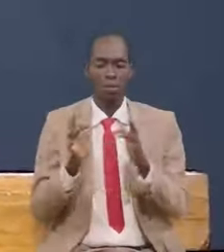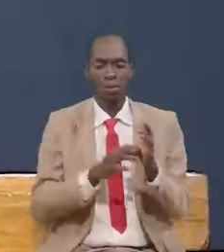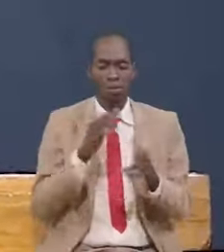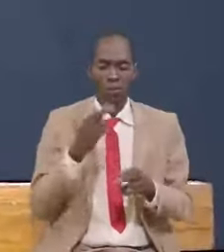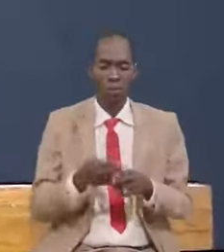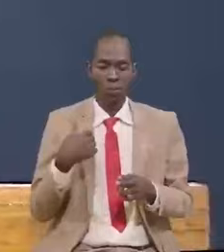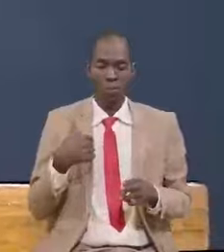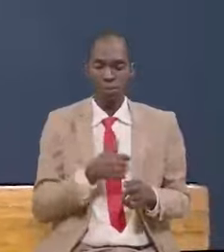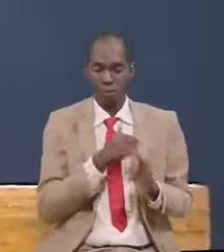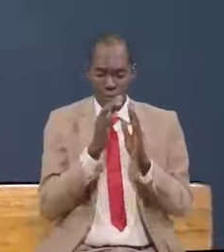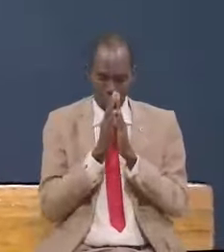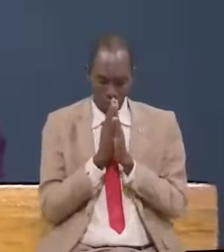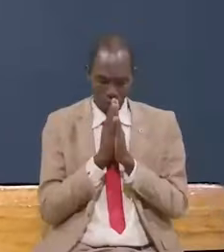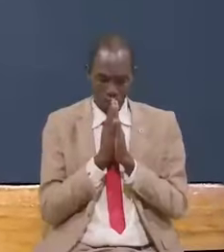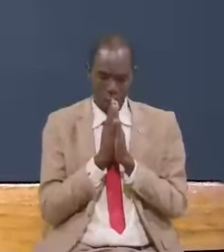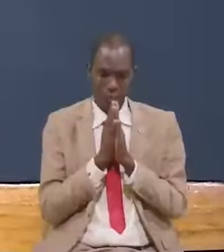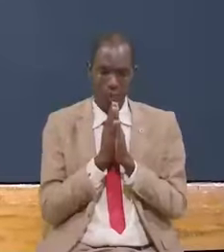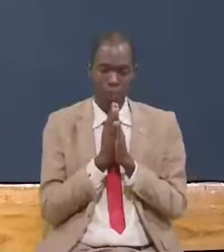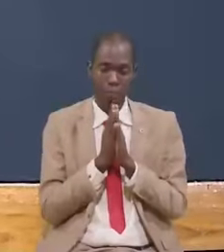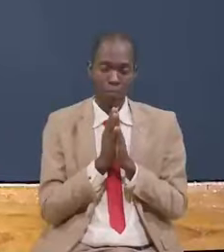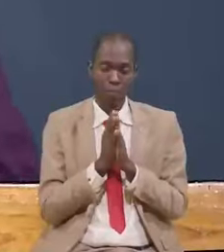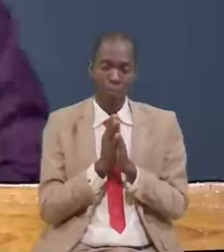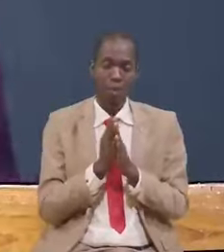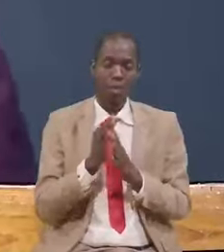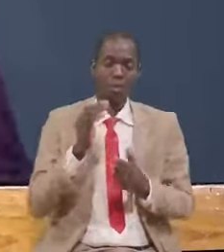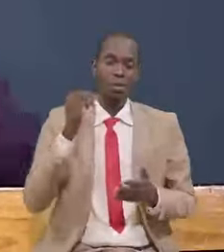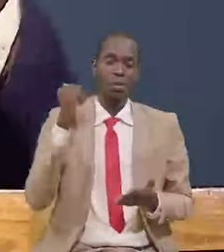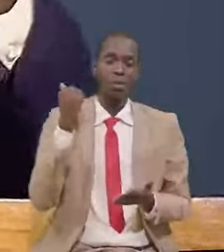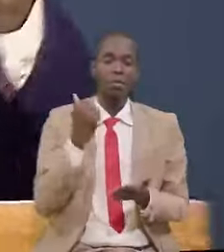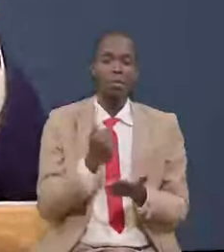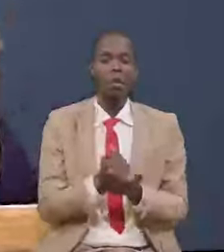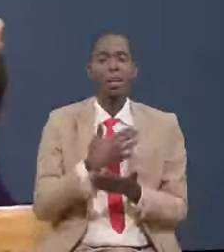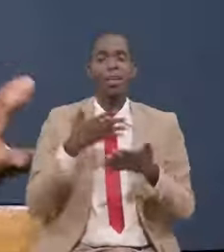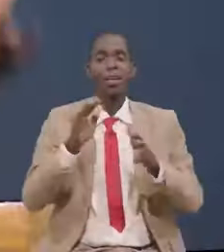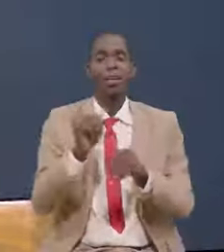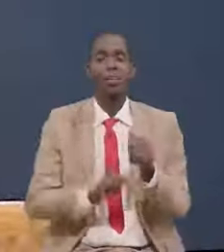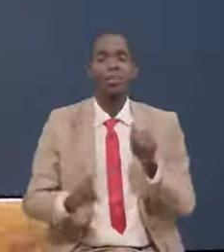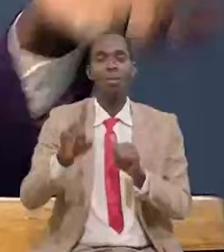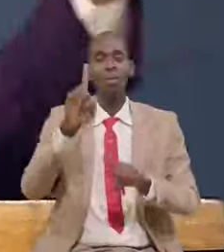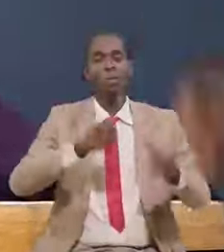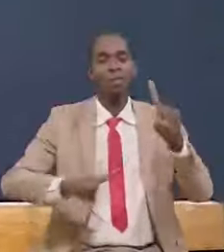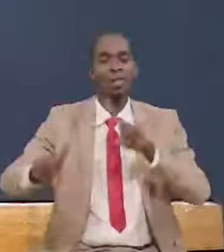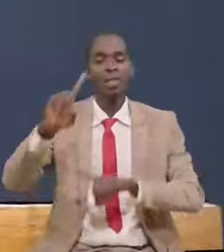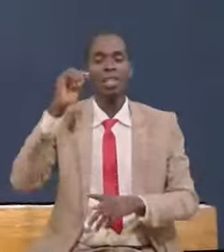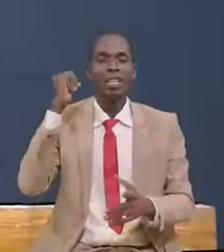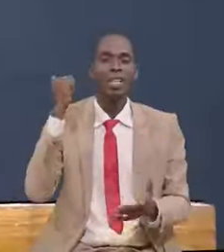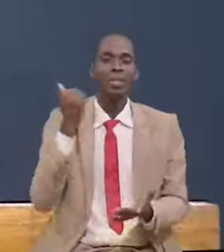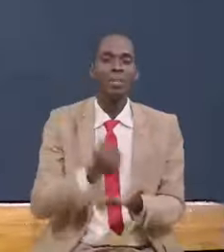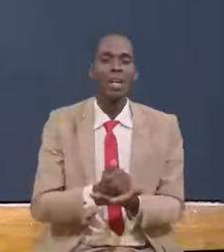Au nom de Jésus, nous prions. Et que tout le monde crie.